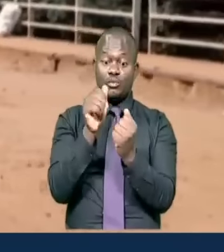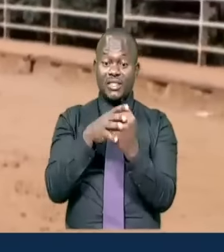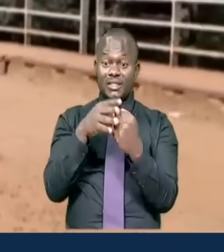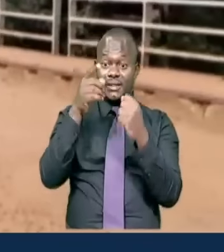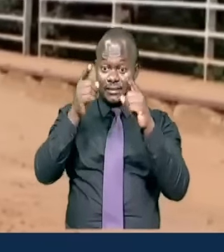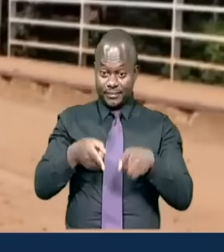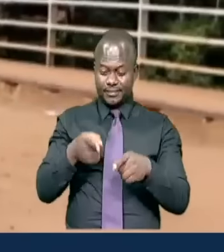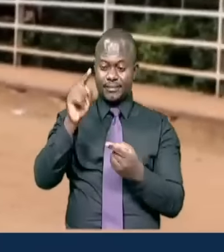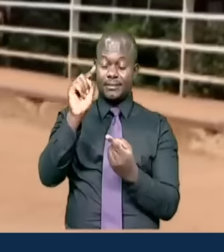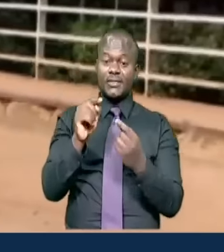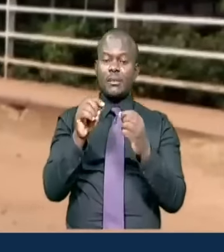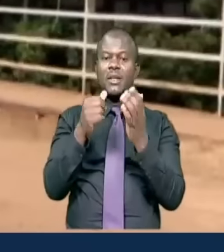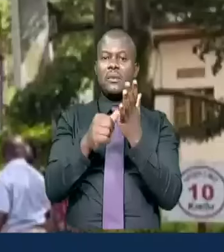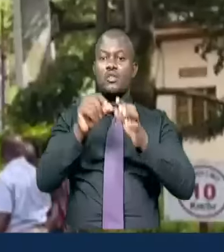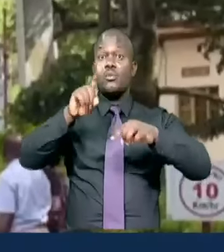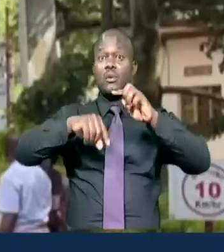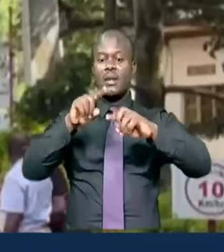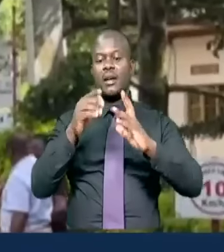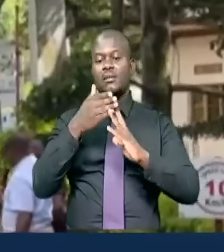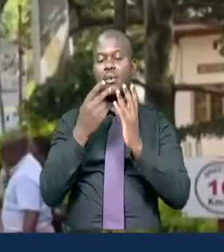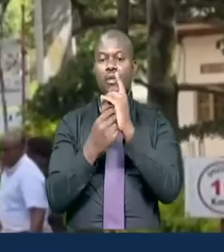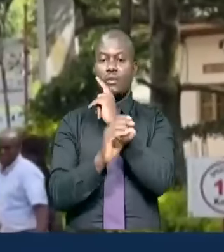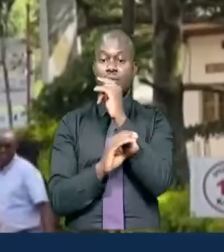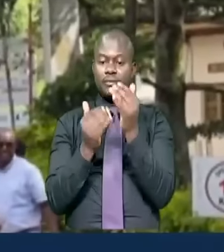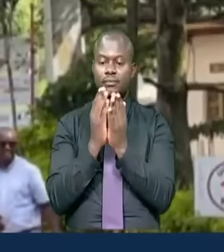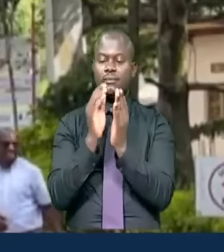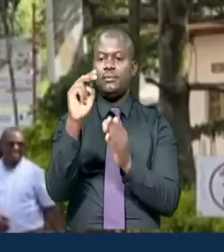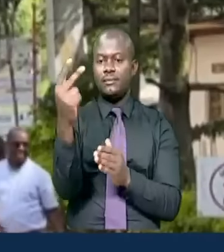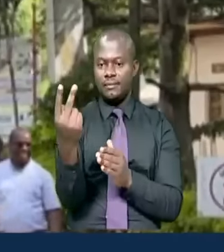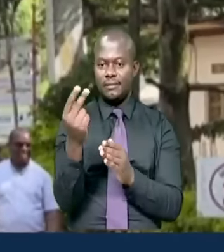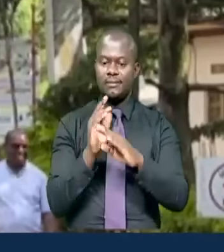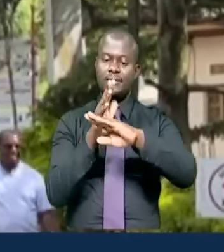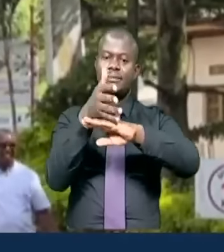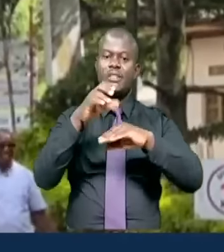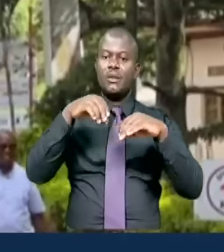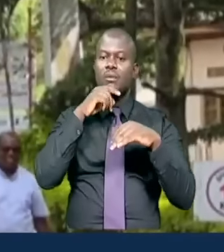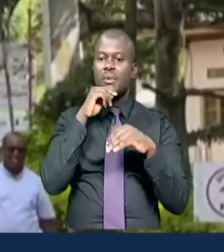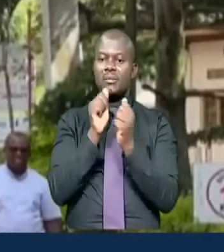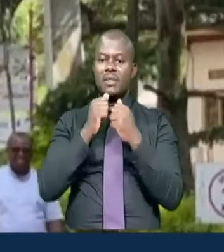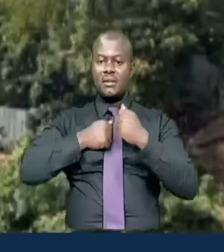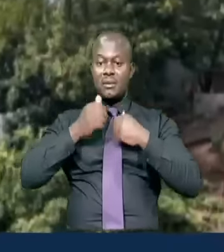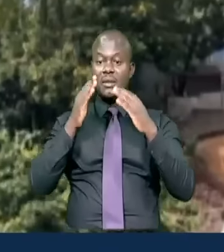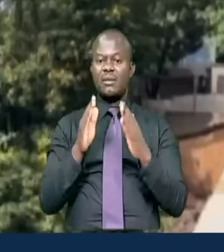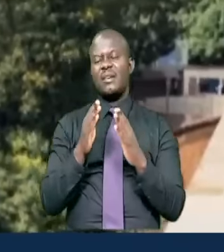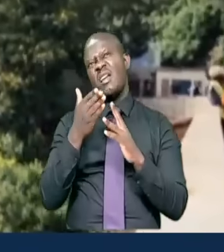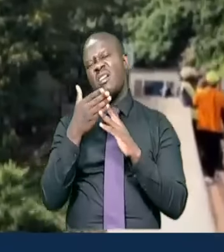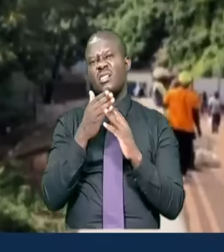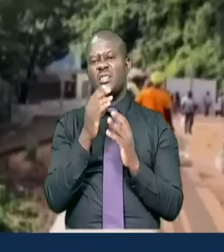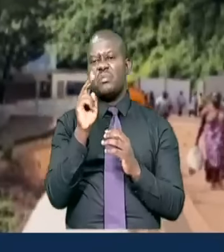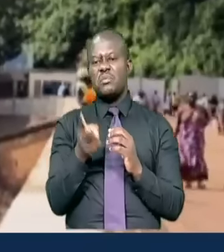bya politiki hagati y'ibihugu byombi. Nk'ubu ku mpaka Rusizi ya kabiri harambukira abakongomani n'abanyarwanda babarirwa hagati